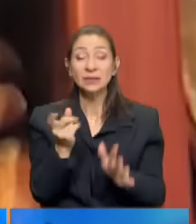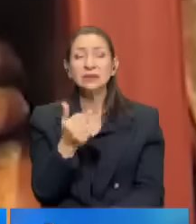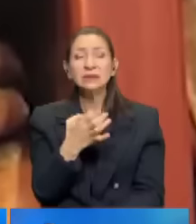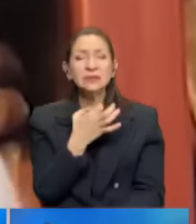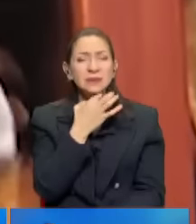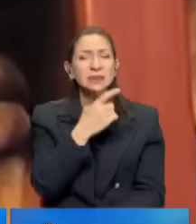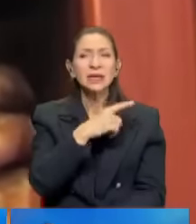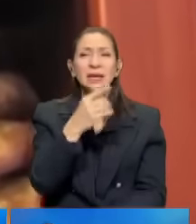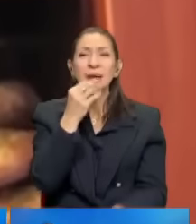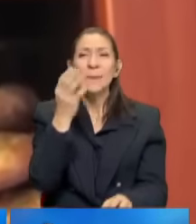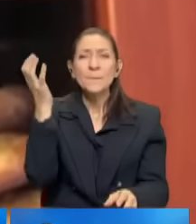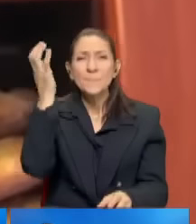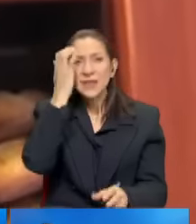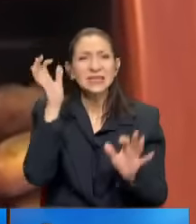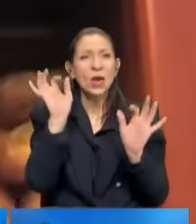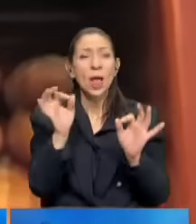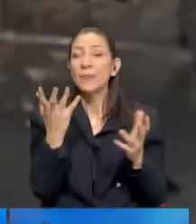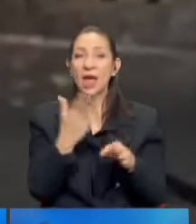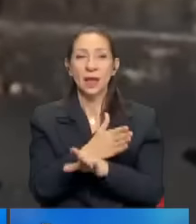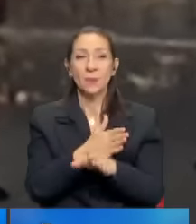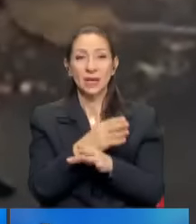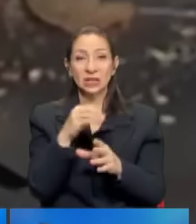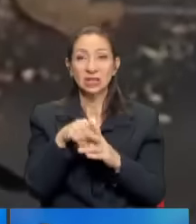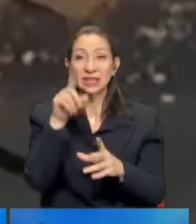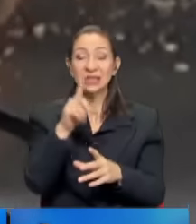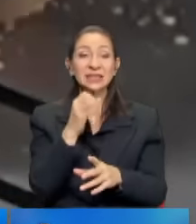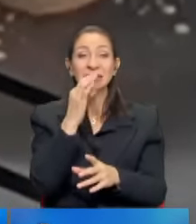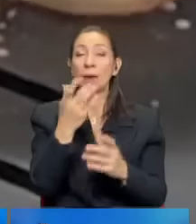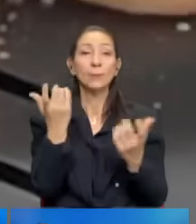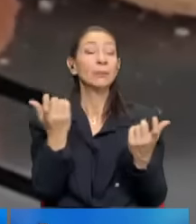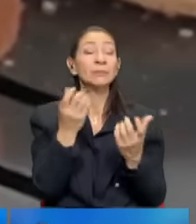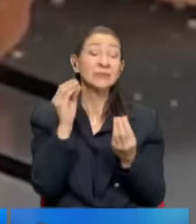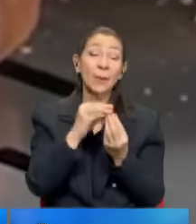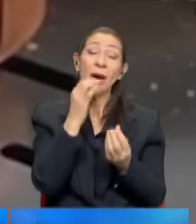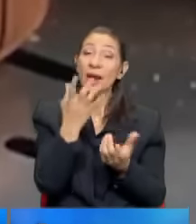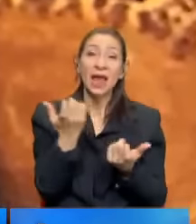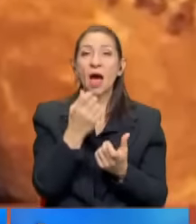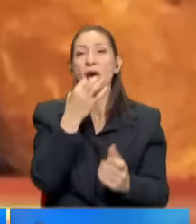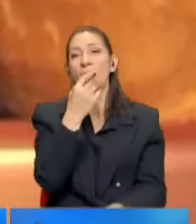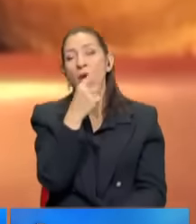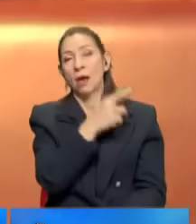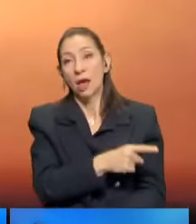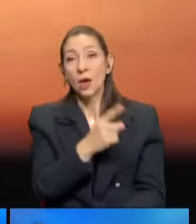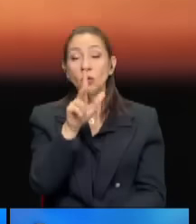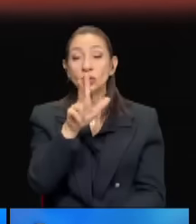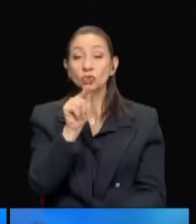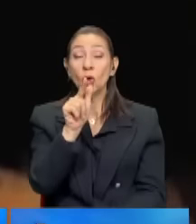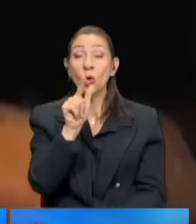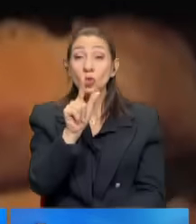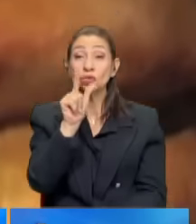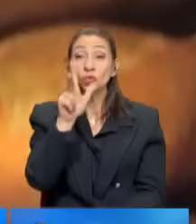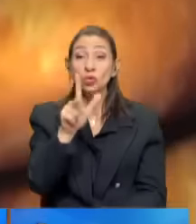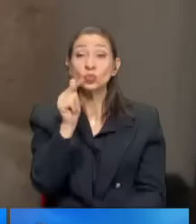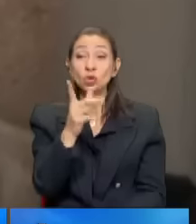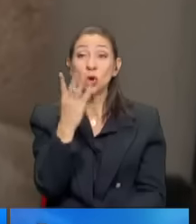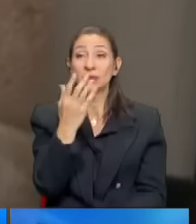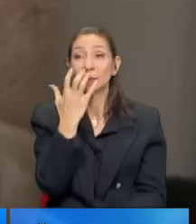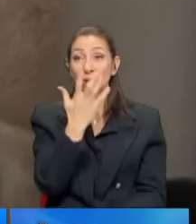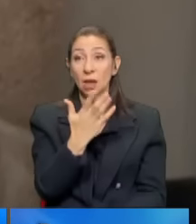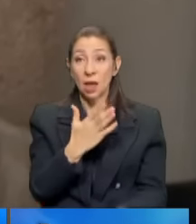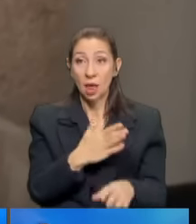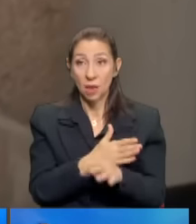gelirinin sofrasının baş tacı ekmek için ilk zam haberi Ankara'dan yeni yılda ekmeğin 13,5 lira olması bekleniyor